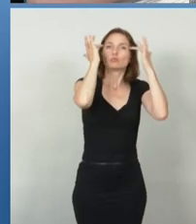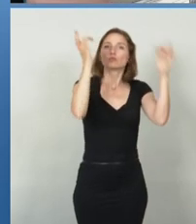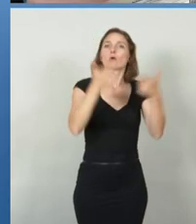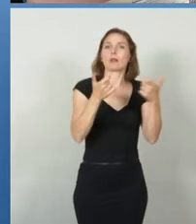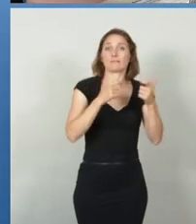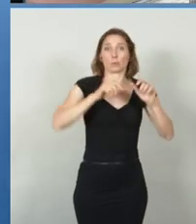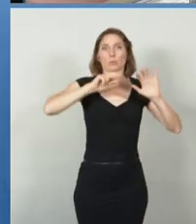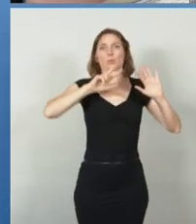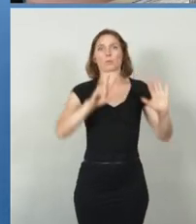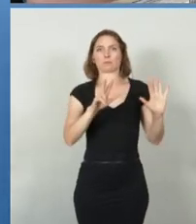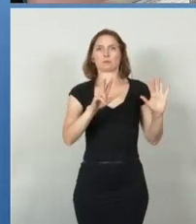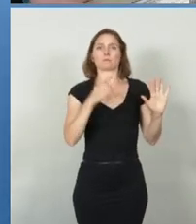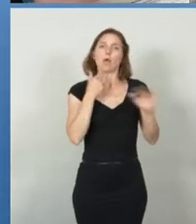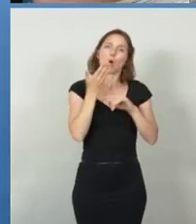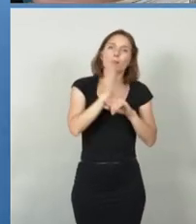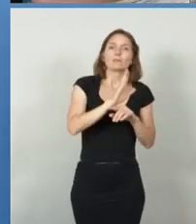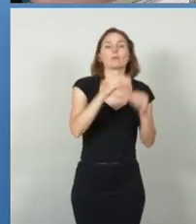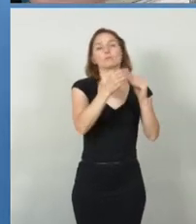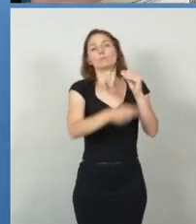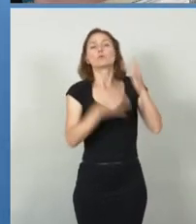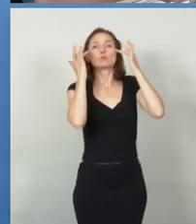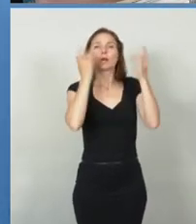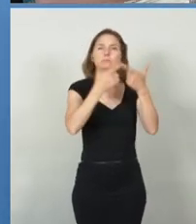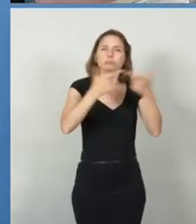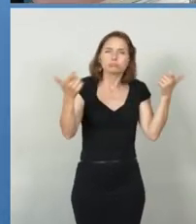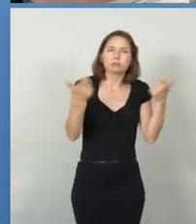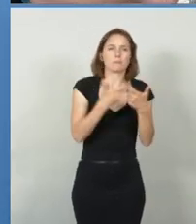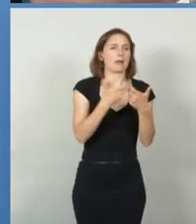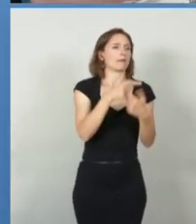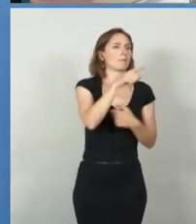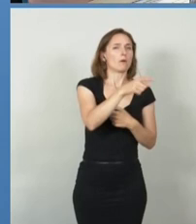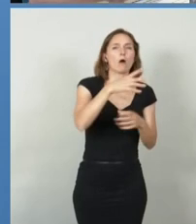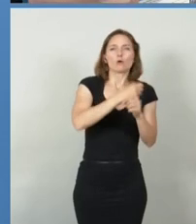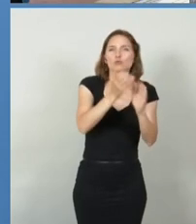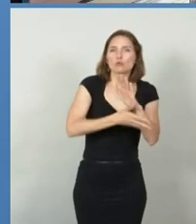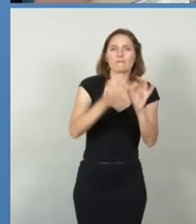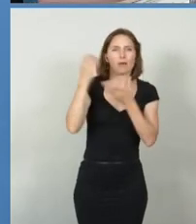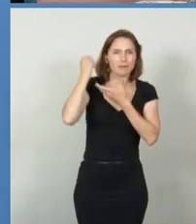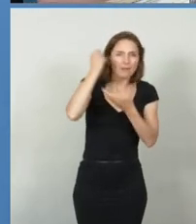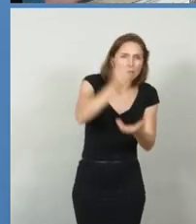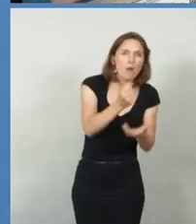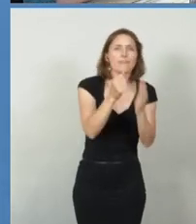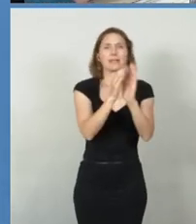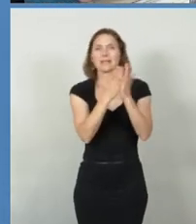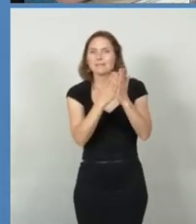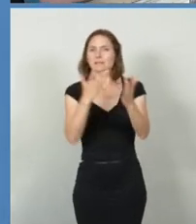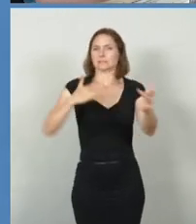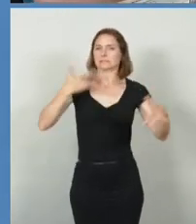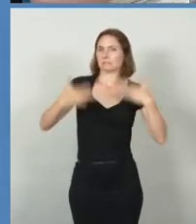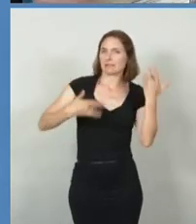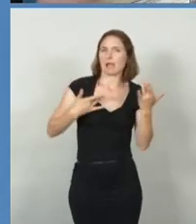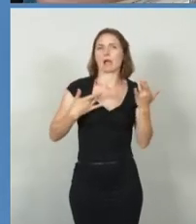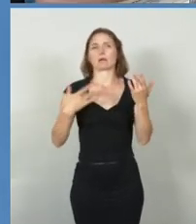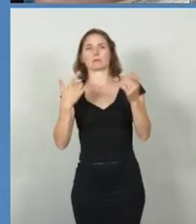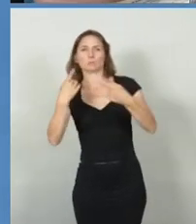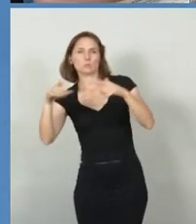par leur objet des esthétiques etc donc par exemple des personnes qui représentaient les enjeux autour du patrimoine du livre du spectacle vivant de la musique etc etc